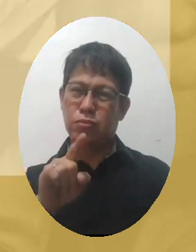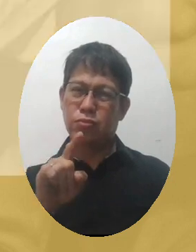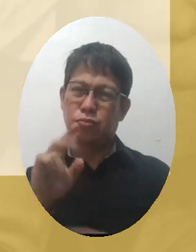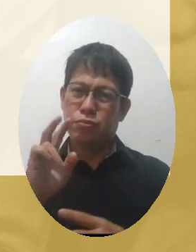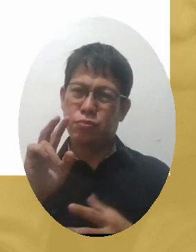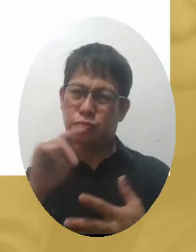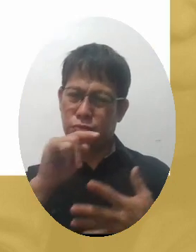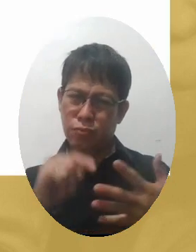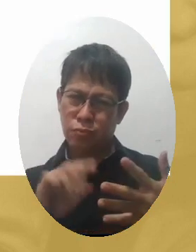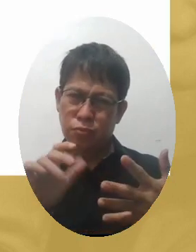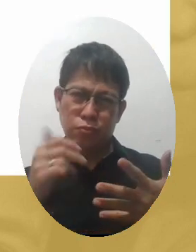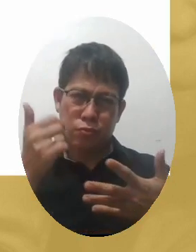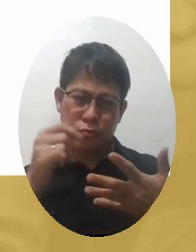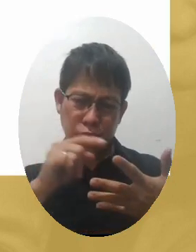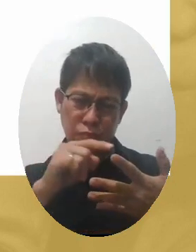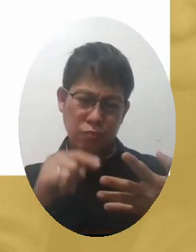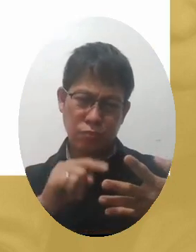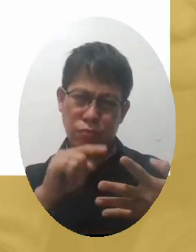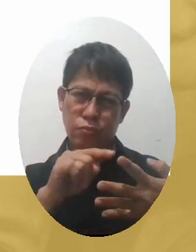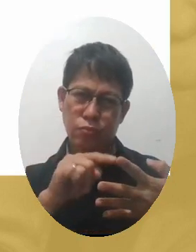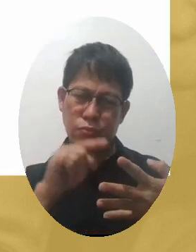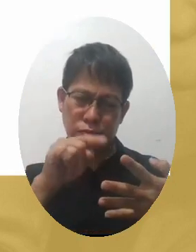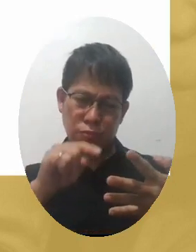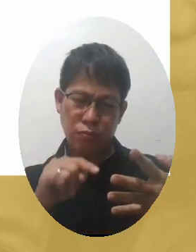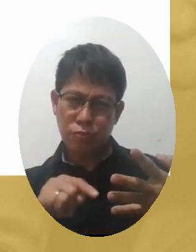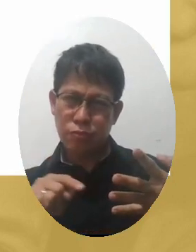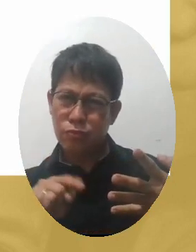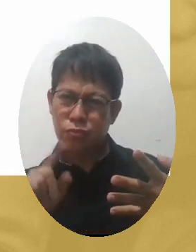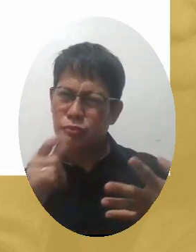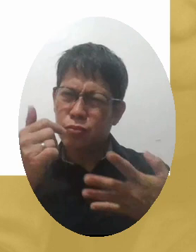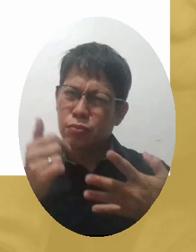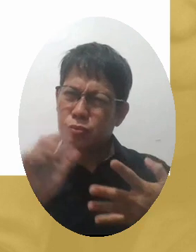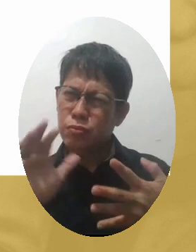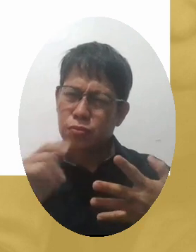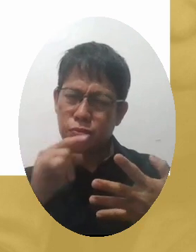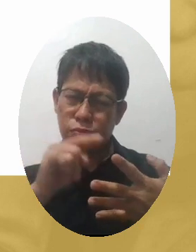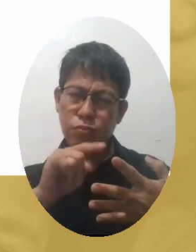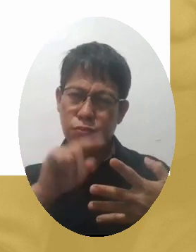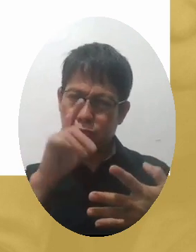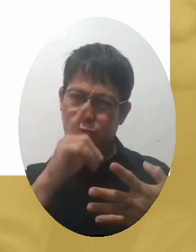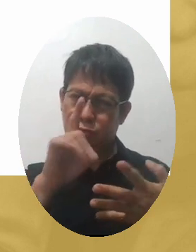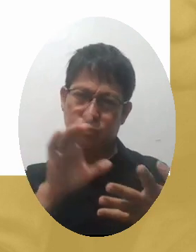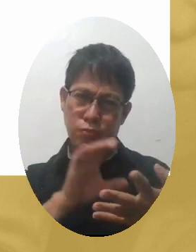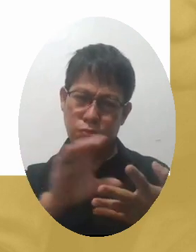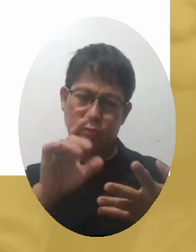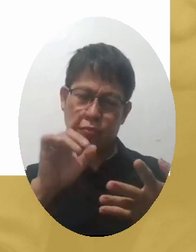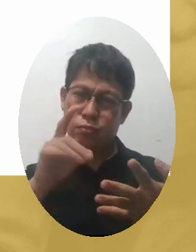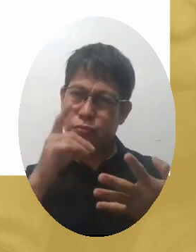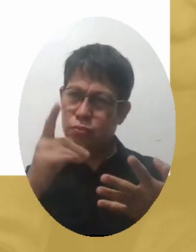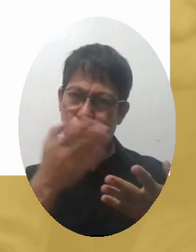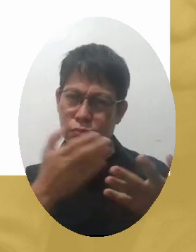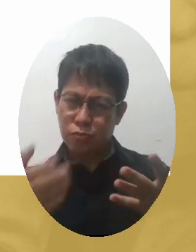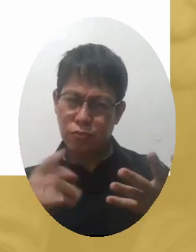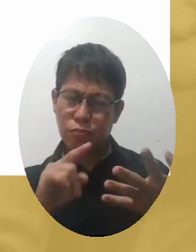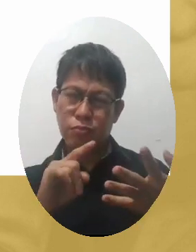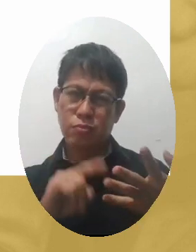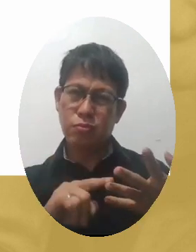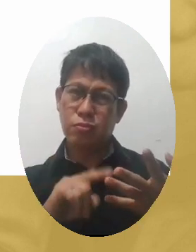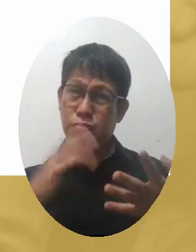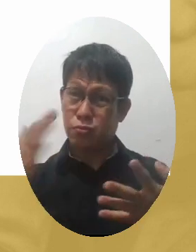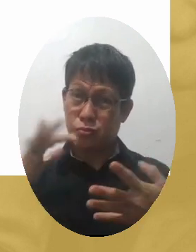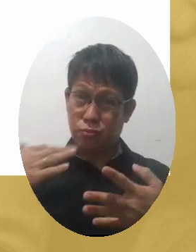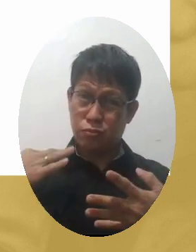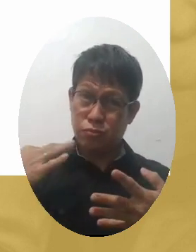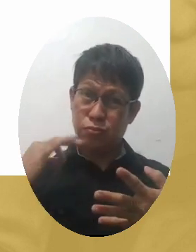www.kapwako.org. Mag-navigate sa How You Can Help at piliin ang angkop na tulong kung donate cash, donate